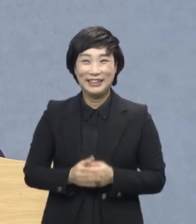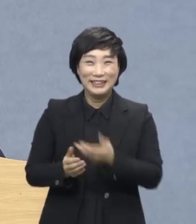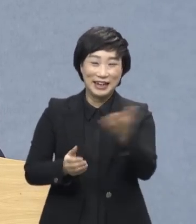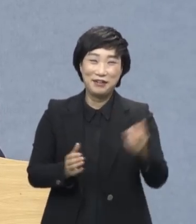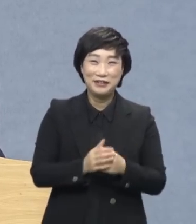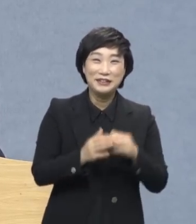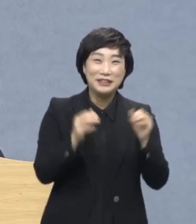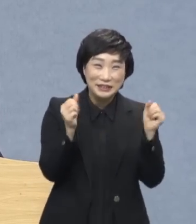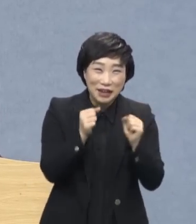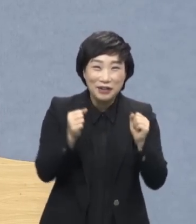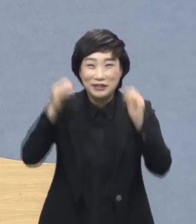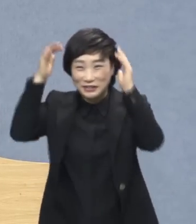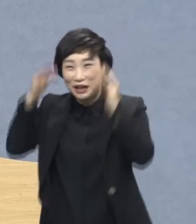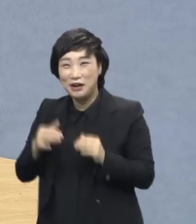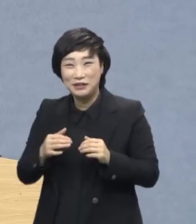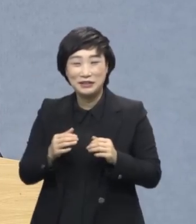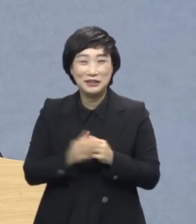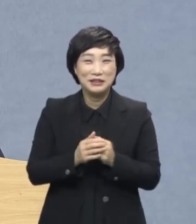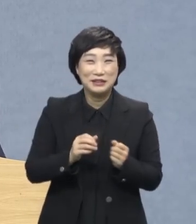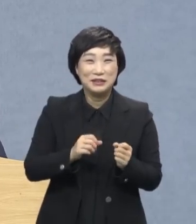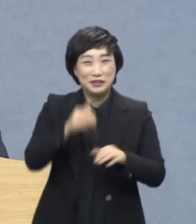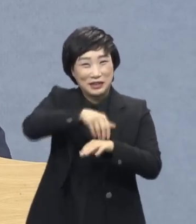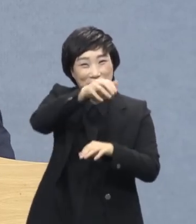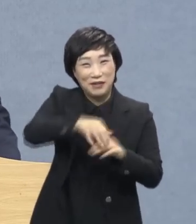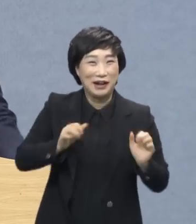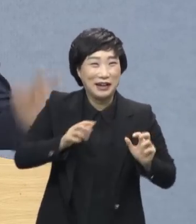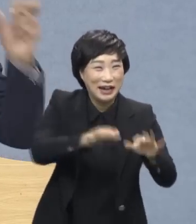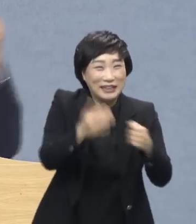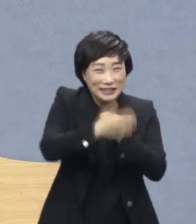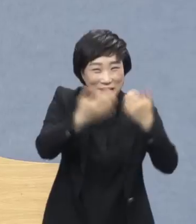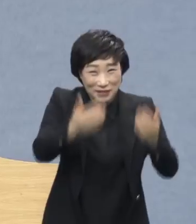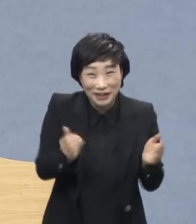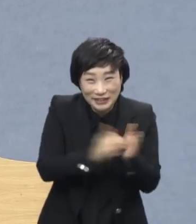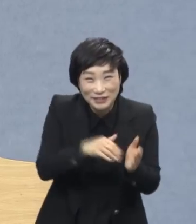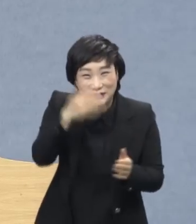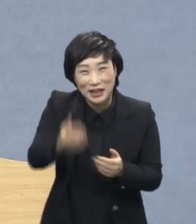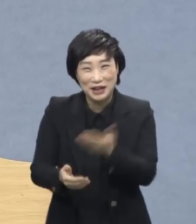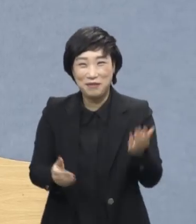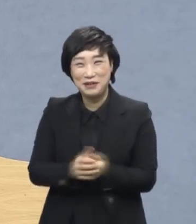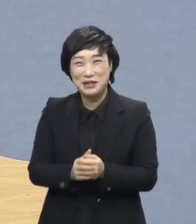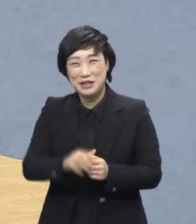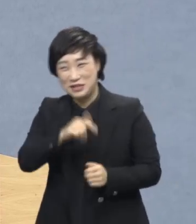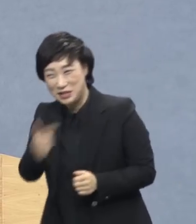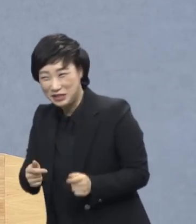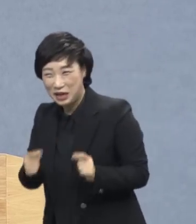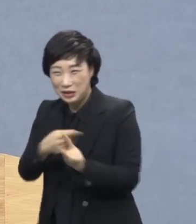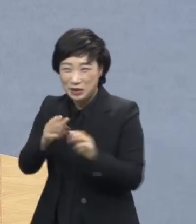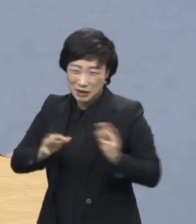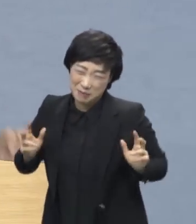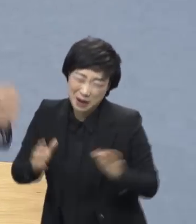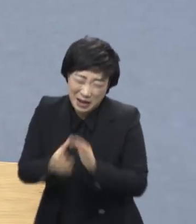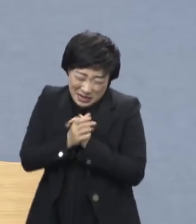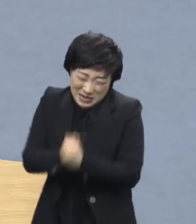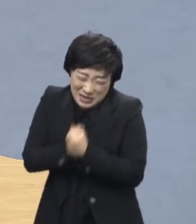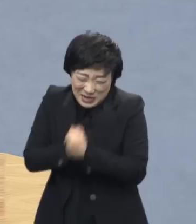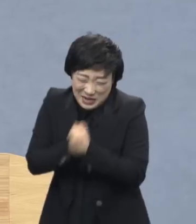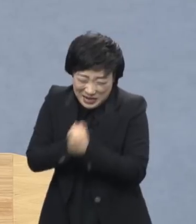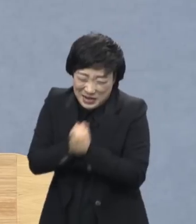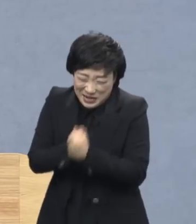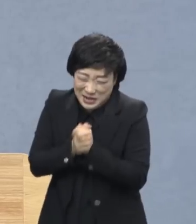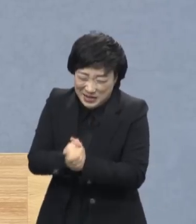산상성에 가서 은혜 받으면 전부 다 막 저녁에 와서 주여 나여 주여 나여 그러고 은혜 받고 막 열심히